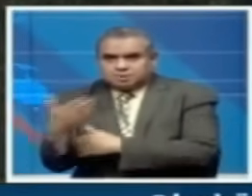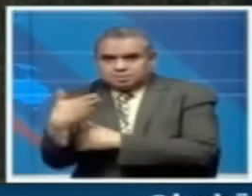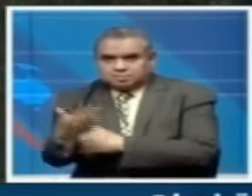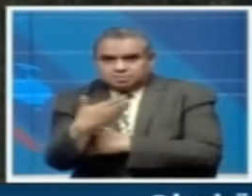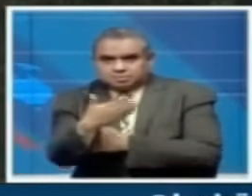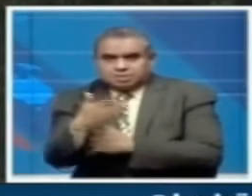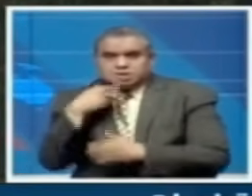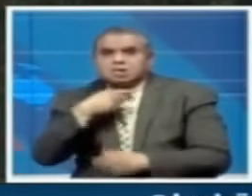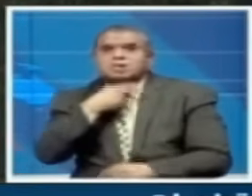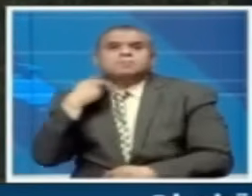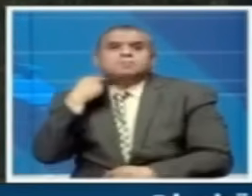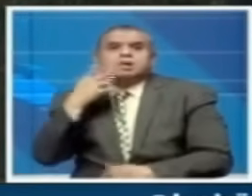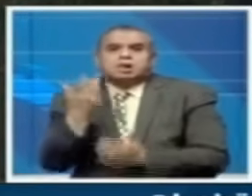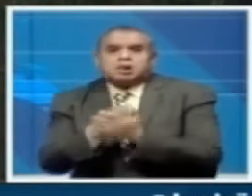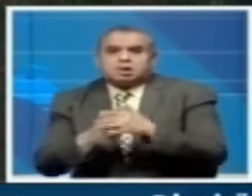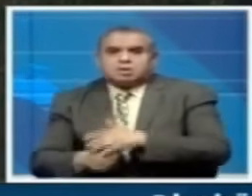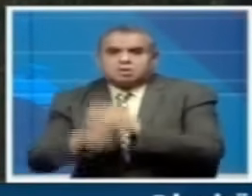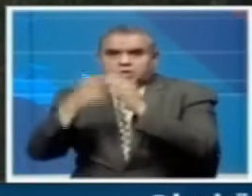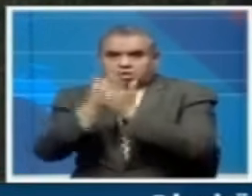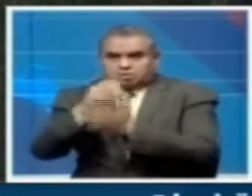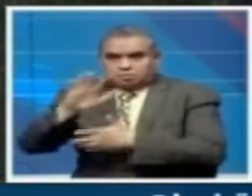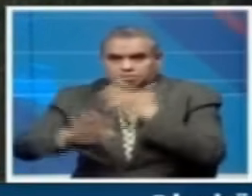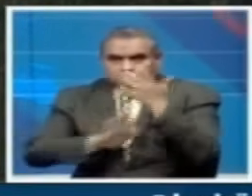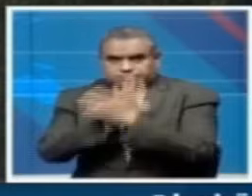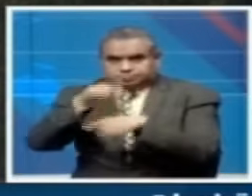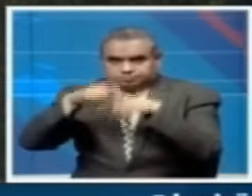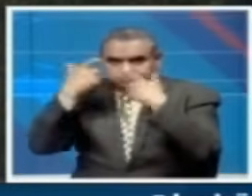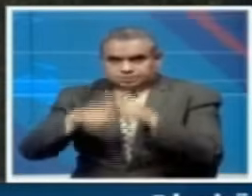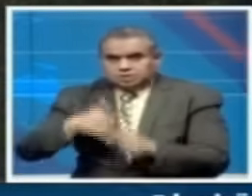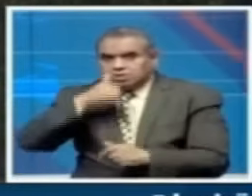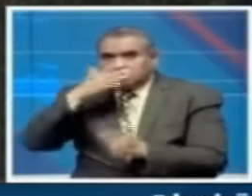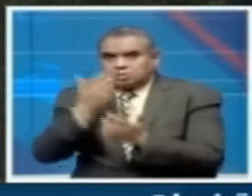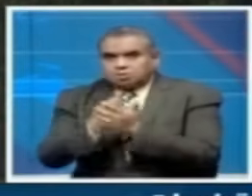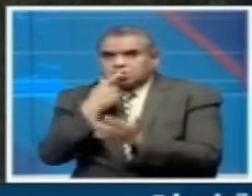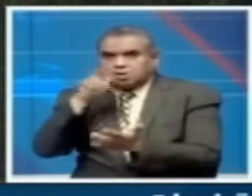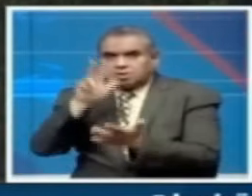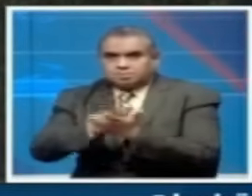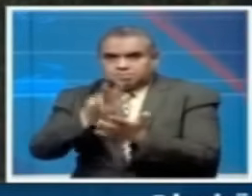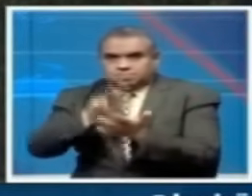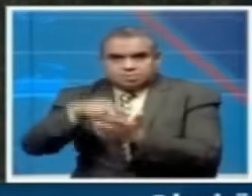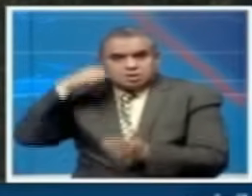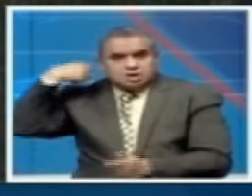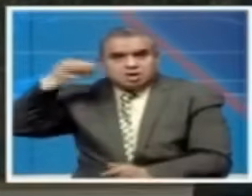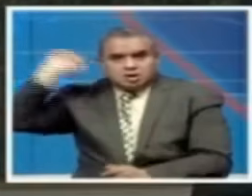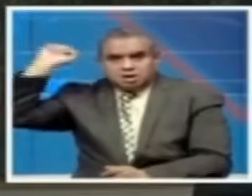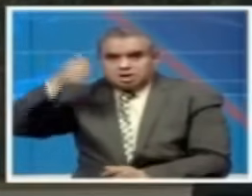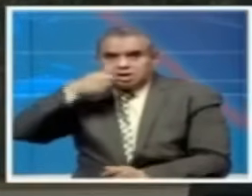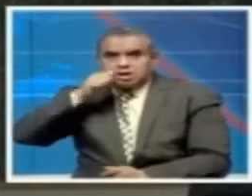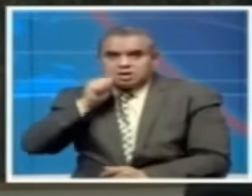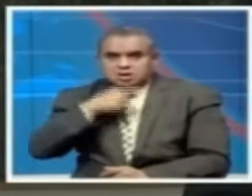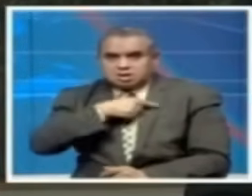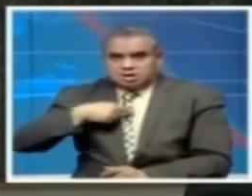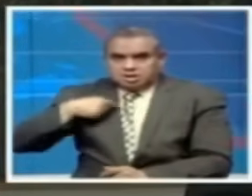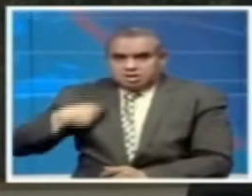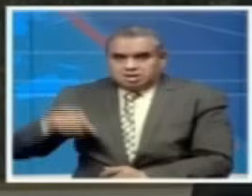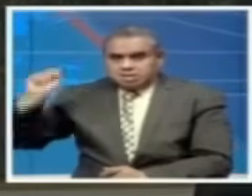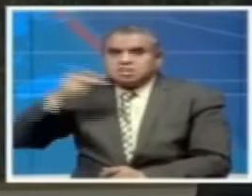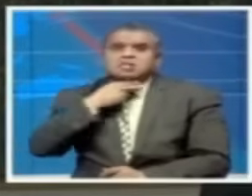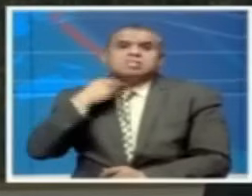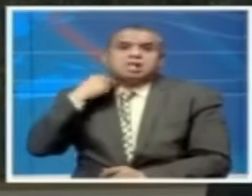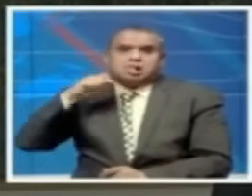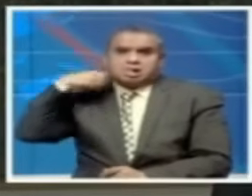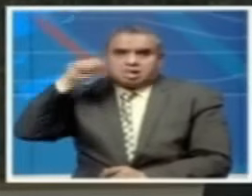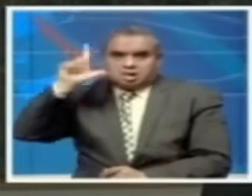يعقدها مجلس الأمن الدولي حول الأوضاع في الشرق الأوسط، والتي قررت الرئاسة الصينية لمجلس الأمن عقدها على